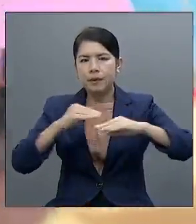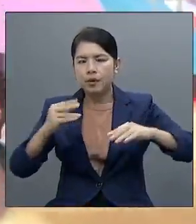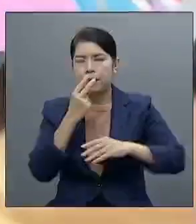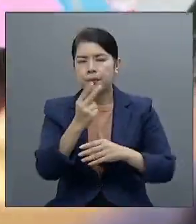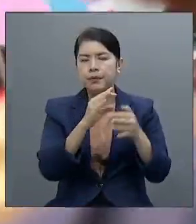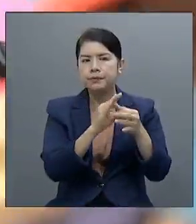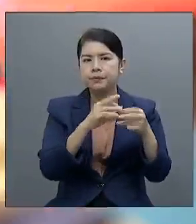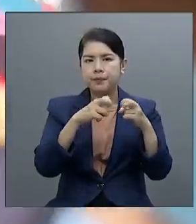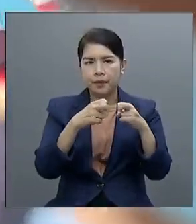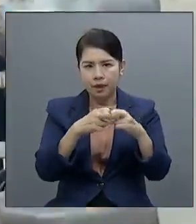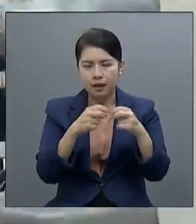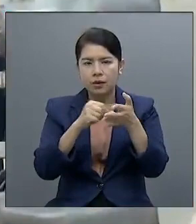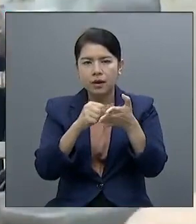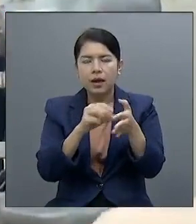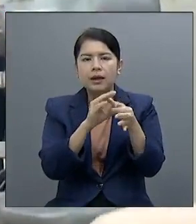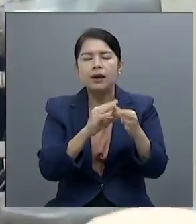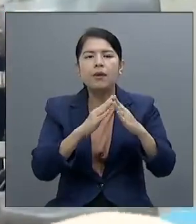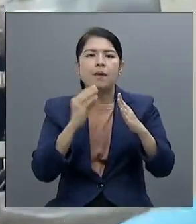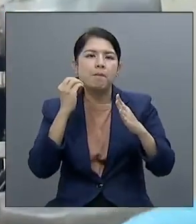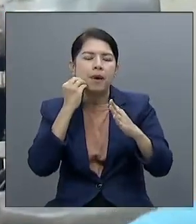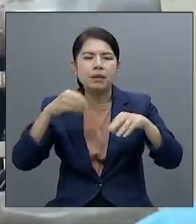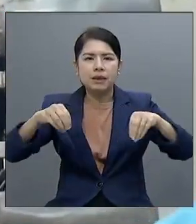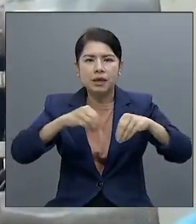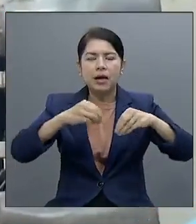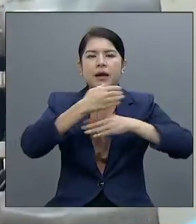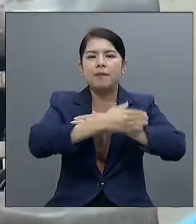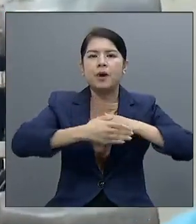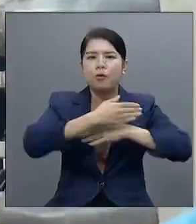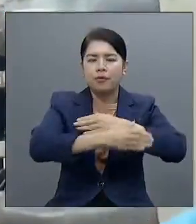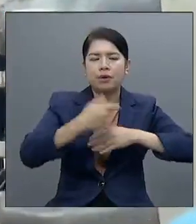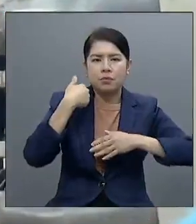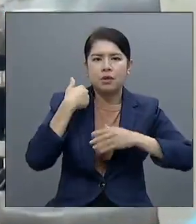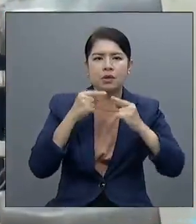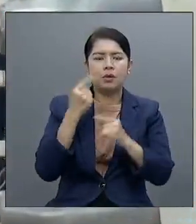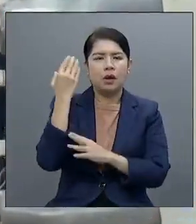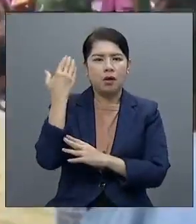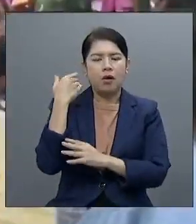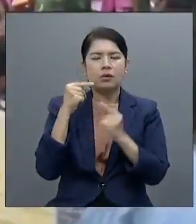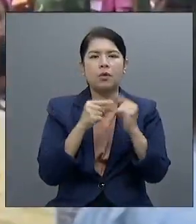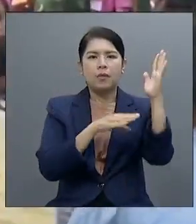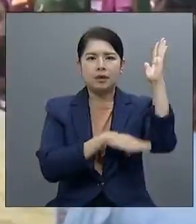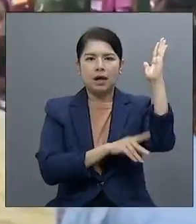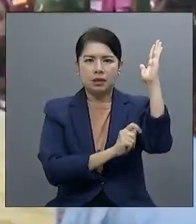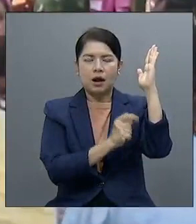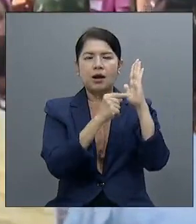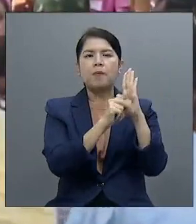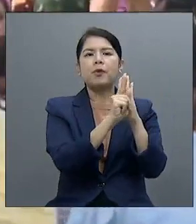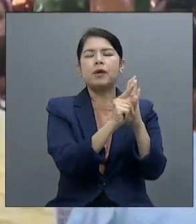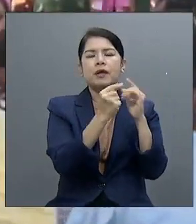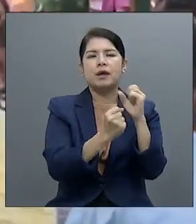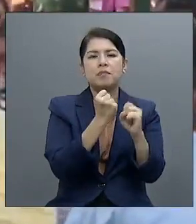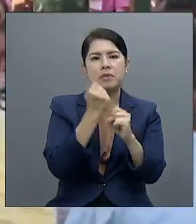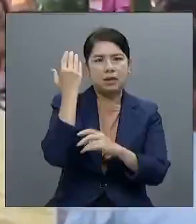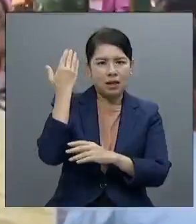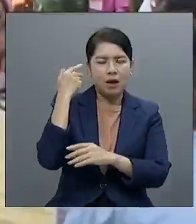ชุมชนริมทางรถไฟทุกกรณีค่ะหลังจากที่มีการเดินหน้าแก้ปัญหาเพื่อนำร่องในจังหวัดตรังและจังหวัดขอนแก่นเมื่อปีที่ผ่านมาเพื่อ